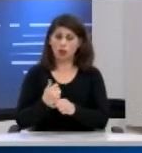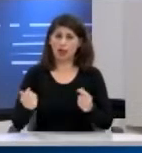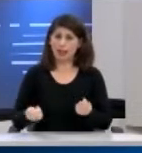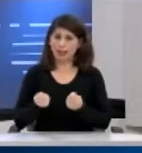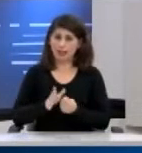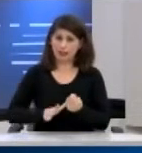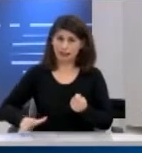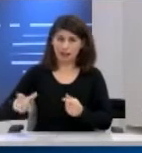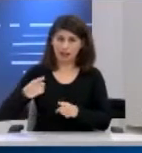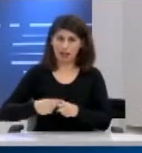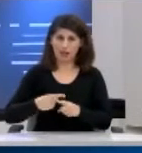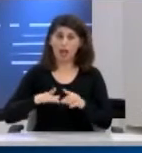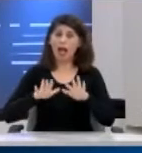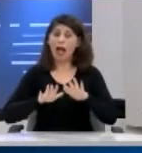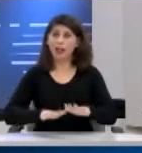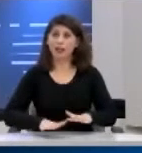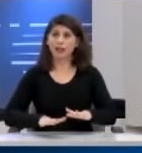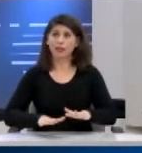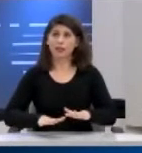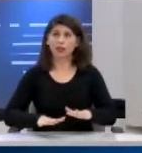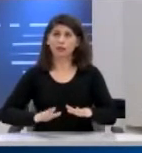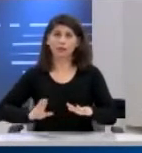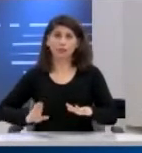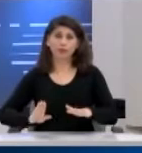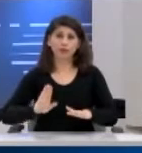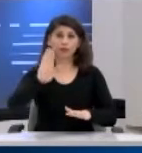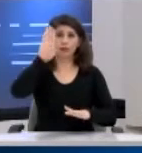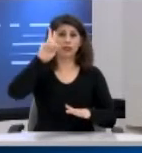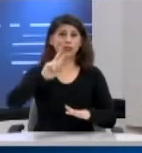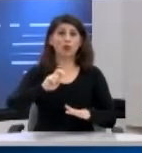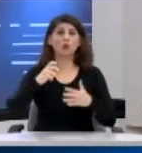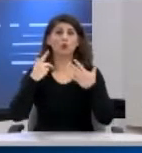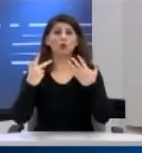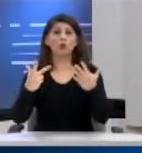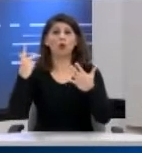Η ανεργία σκαρφάλωσε στο 28%.